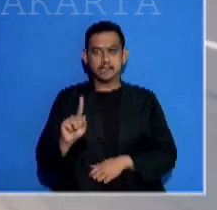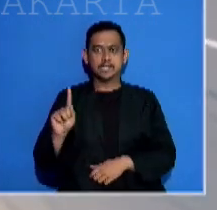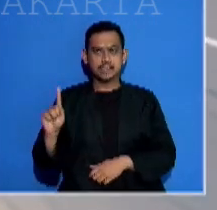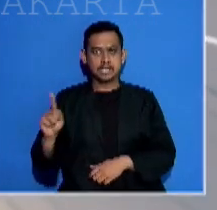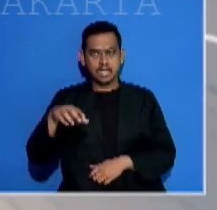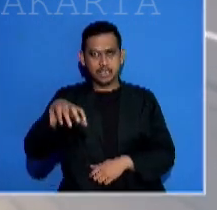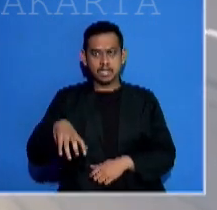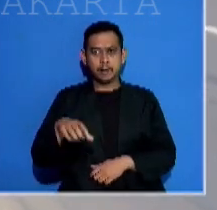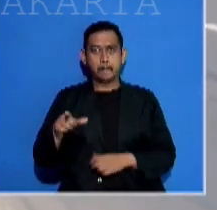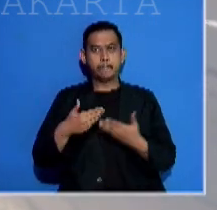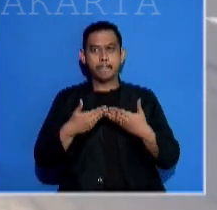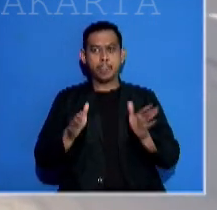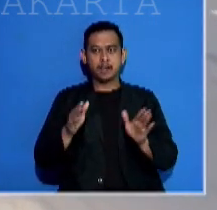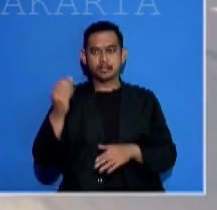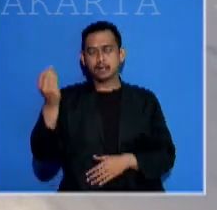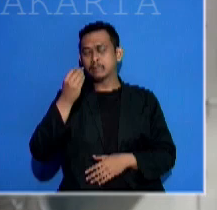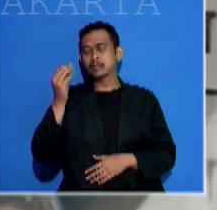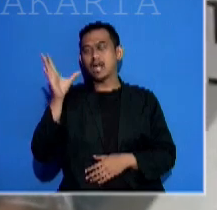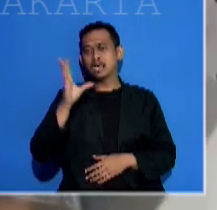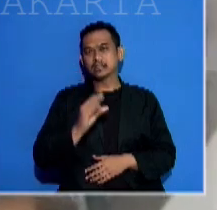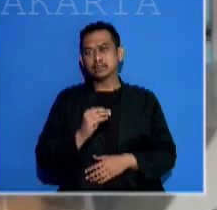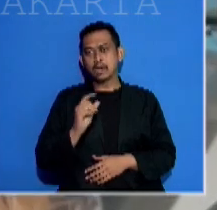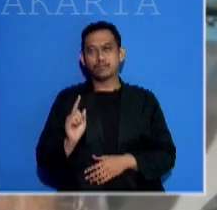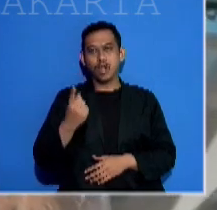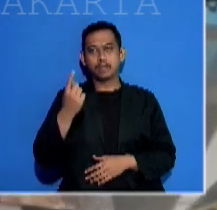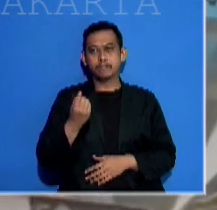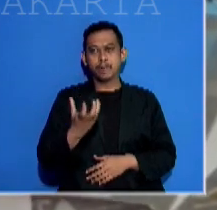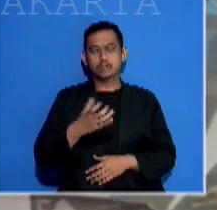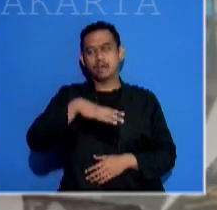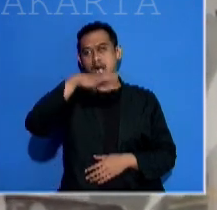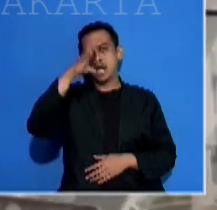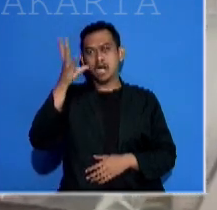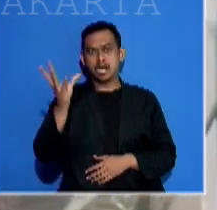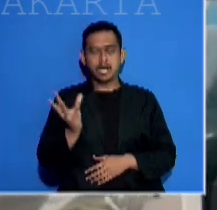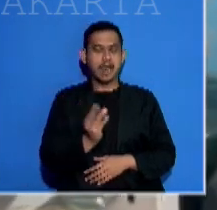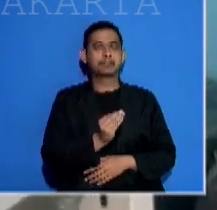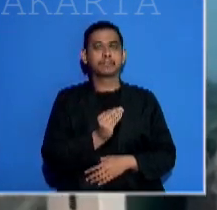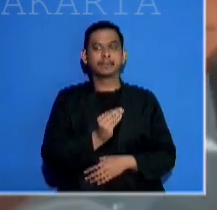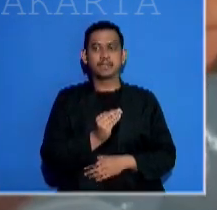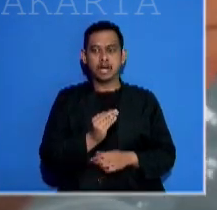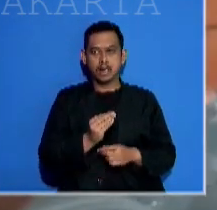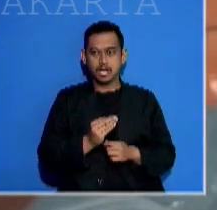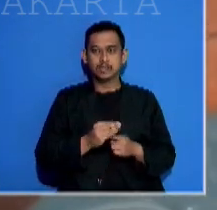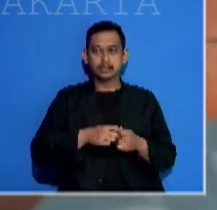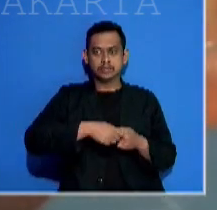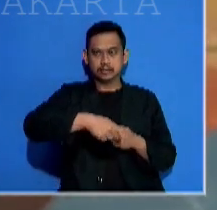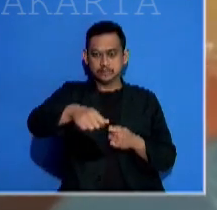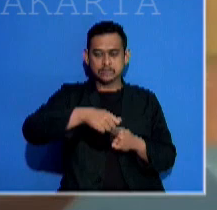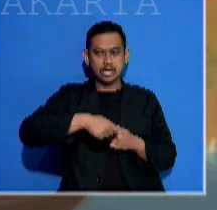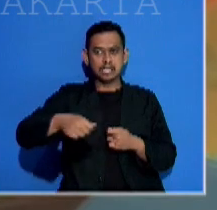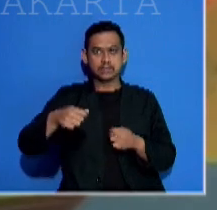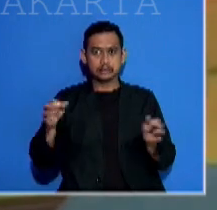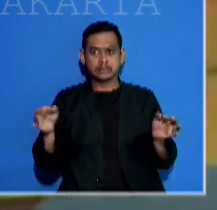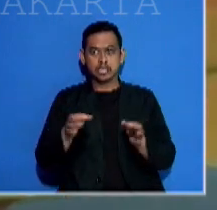Manding ini buka setiap hari, mulai dari pagi hingga malam hari. Karena jarak antar showroom atau toko yang berdekatan, maka Anda